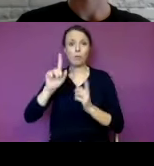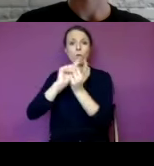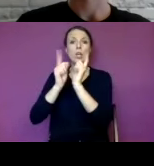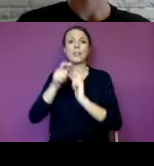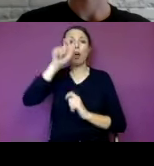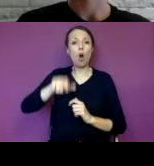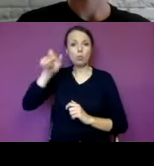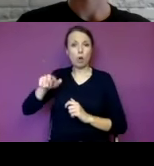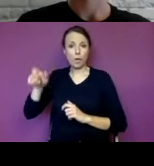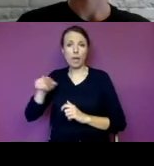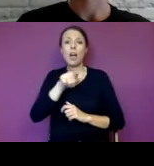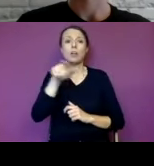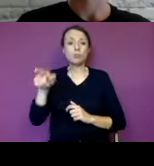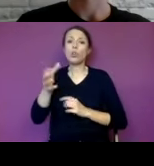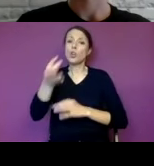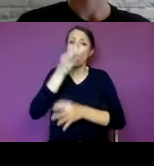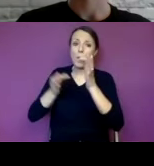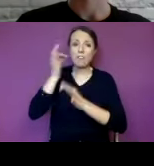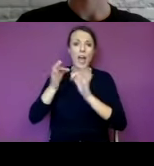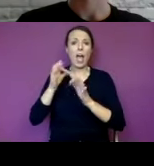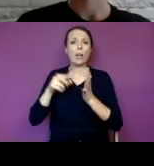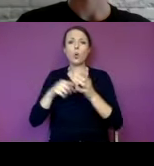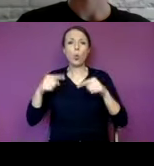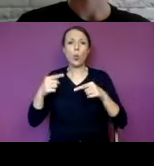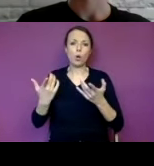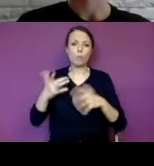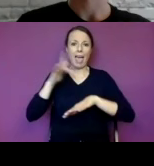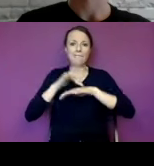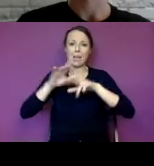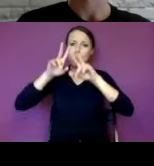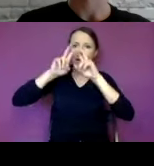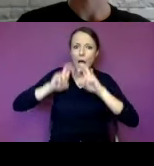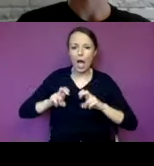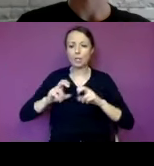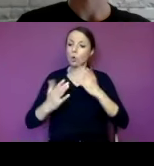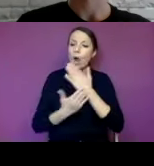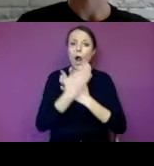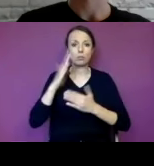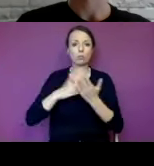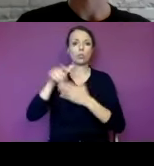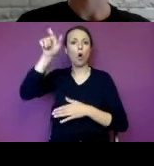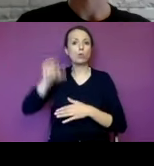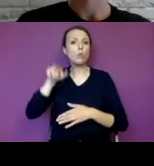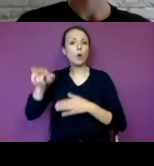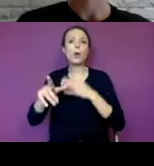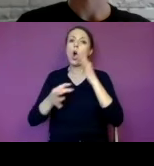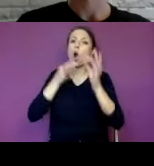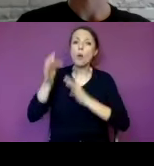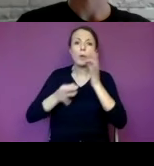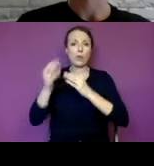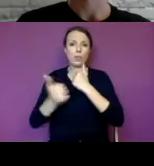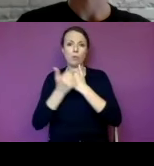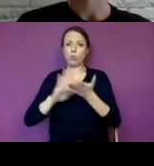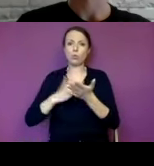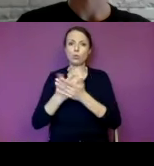spotkanie z nimi nie były efektem tak zwanego researchu. Nie szukałam osób, które mogą mi o wsi opowiedzieć, dlatego że są dla tej wsi jakoś